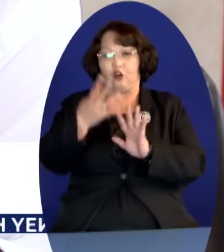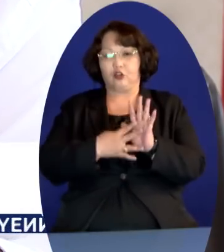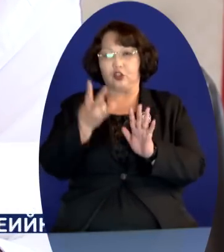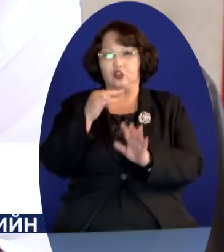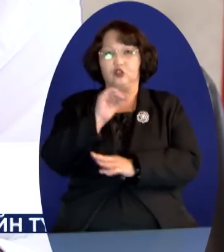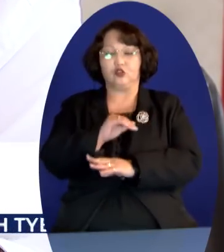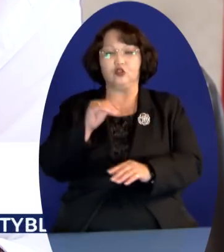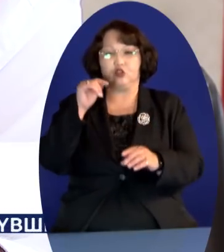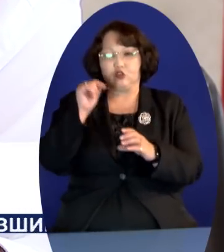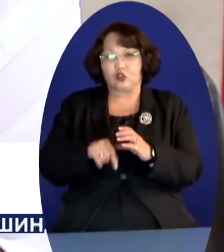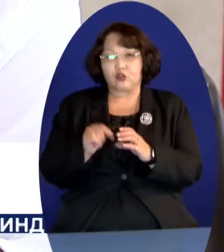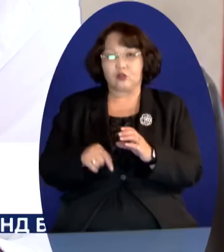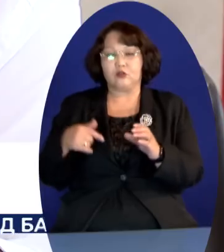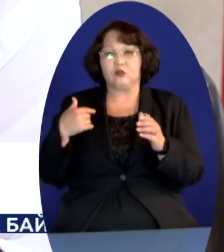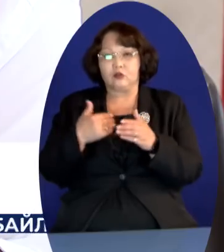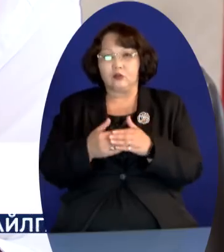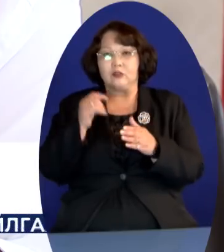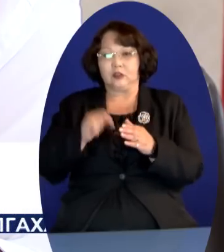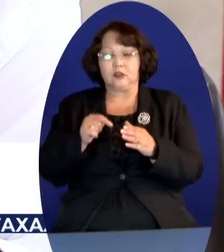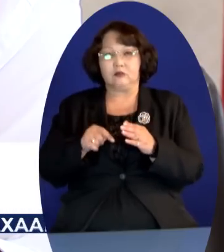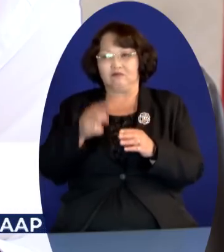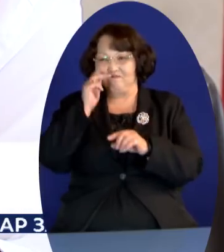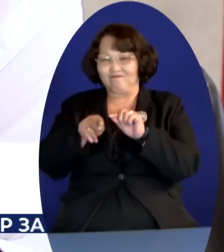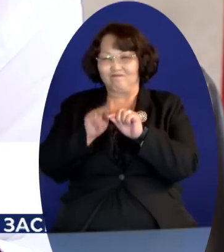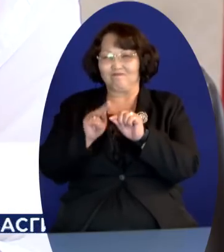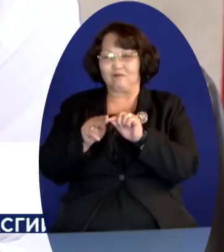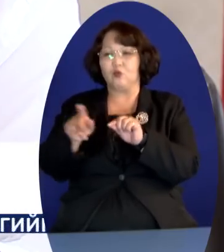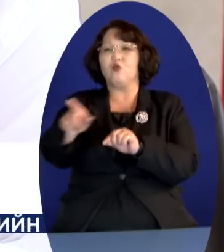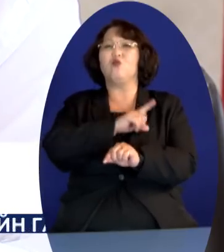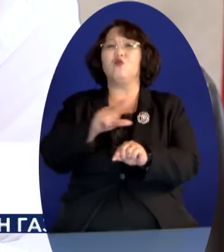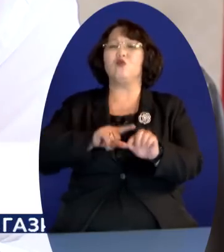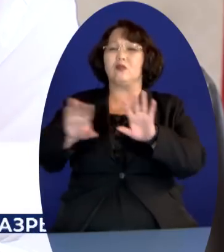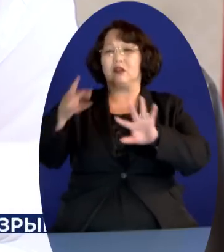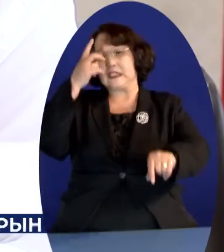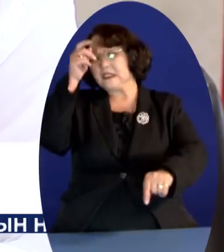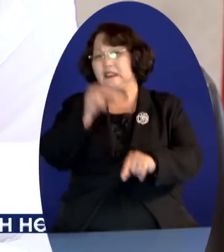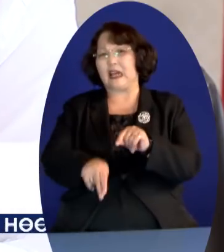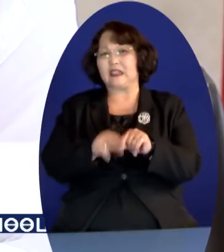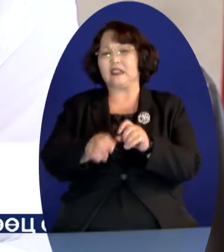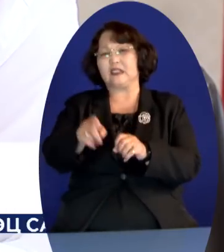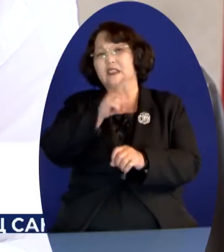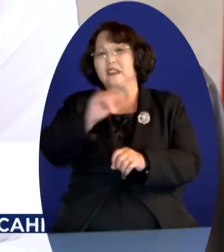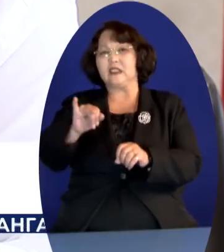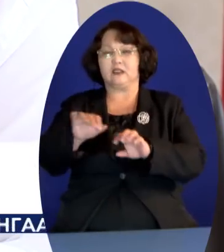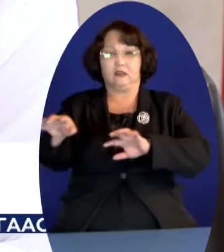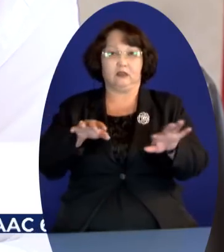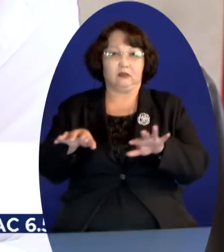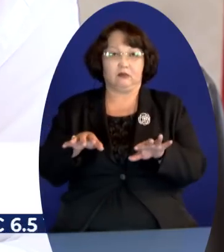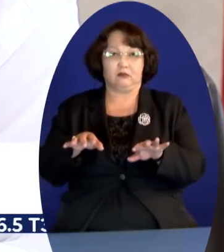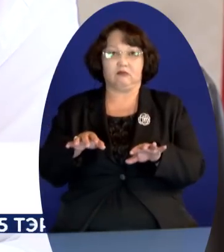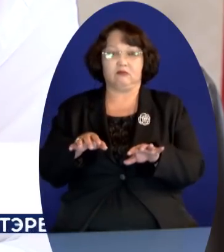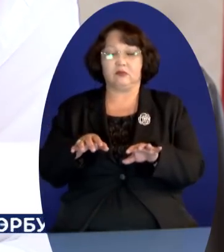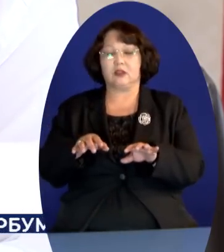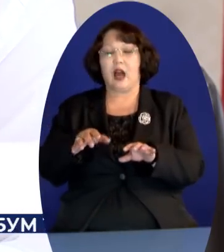дотор эдгээр зөвлөлүүдээр хэн шалгалтаа өөртөө үзлэг шалгалтаа хийгээд 7 сарын 29-ний дотор